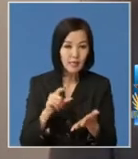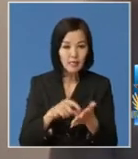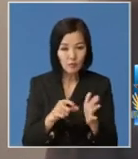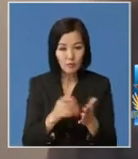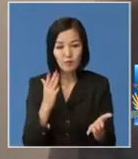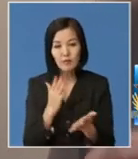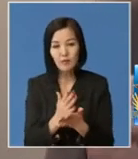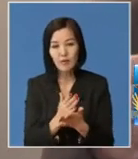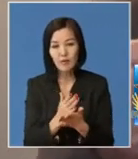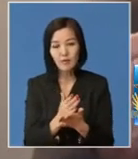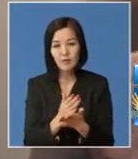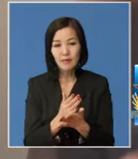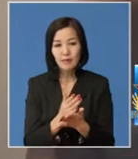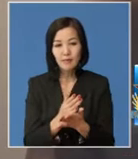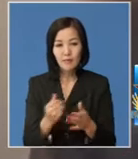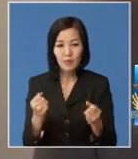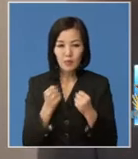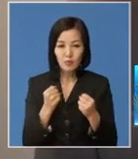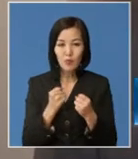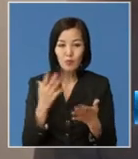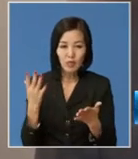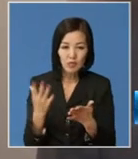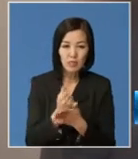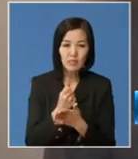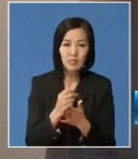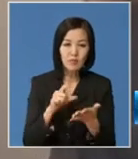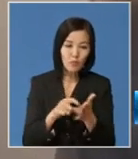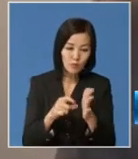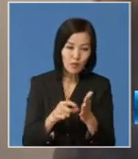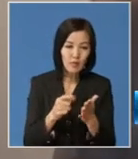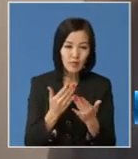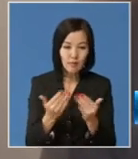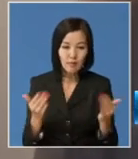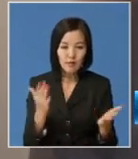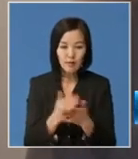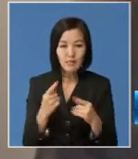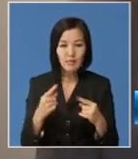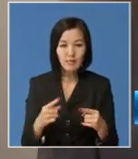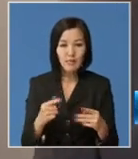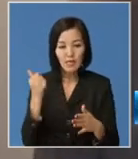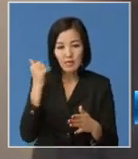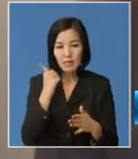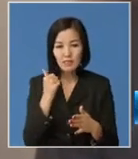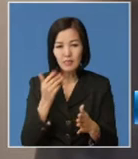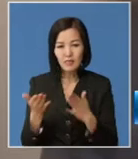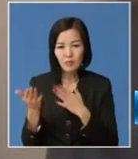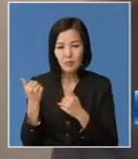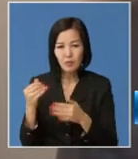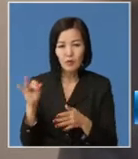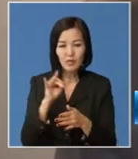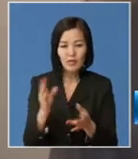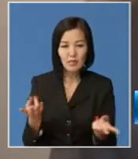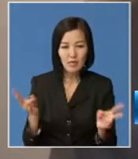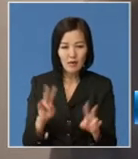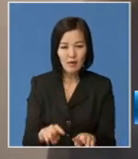бар. Мына біздің спорттың дәреже бөлмелері бар. Тағы да басқа біздің ескі бұрынғы тарихта